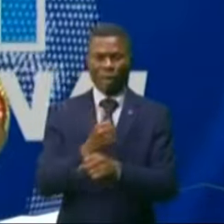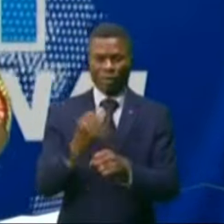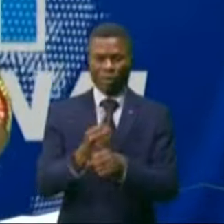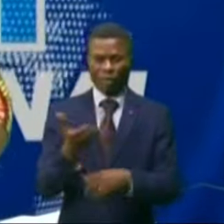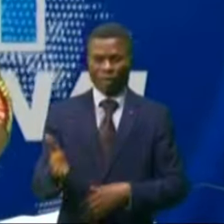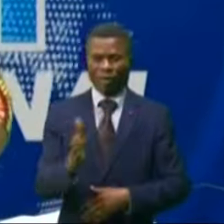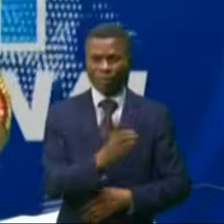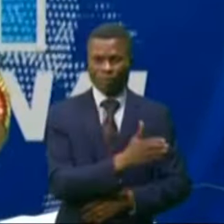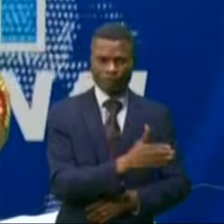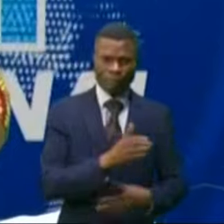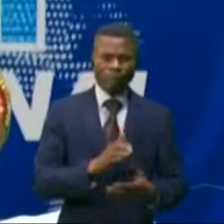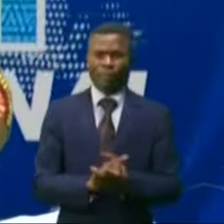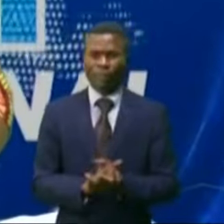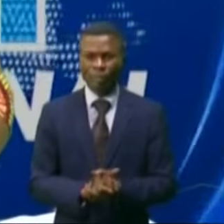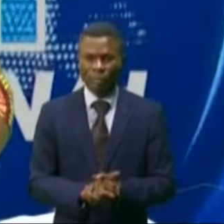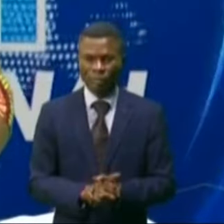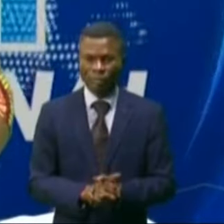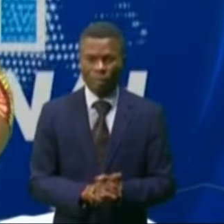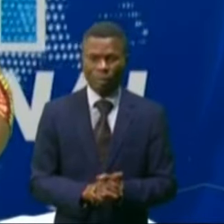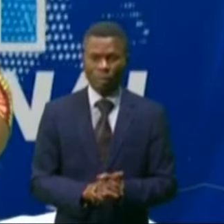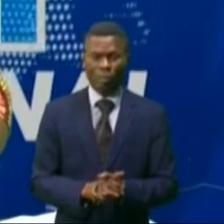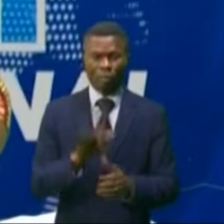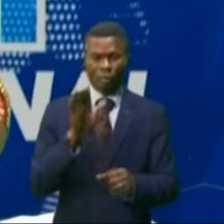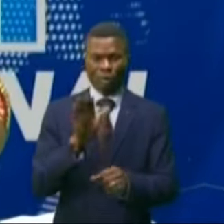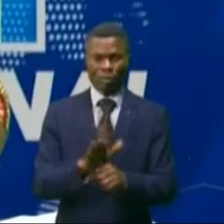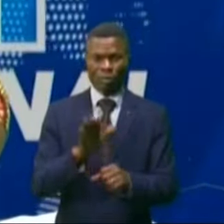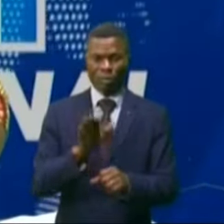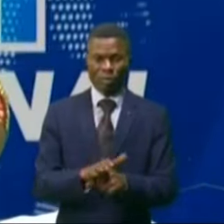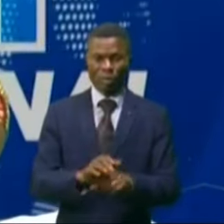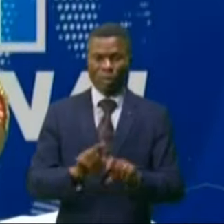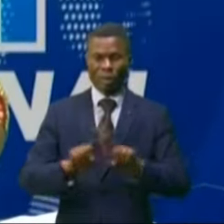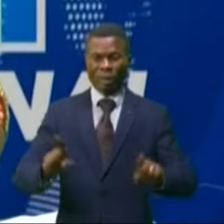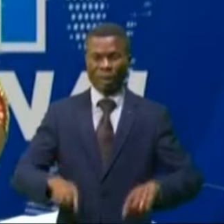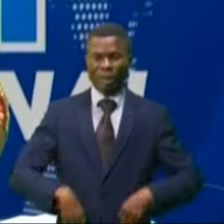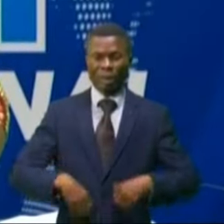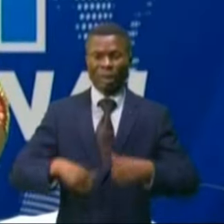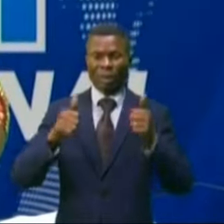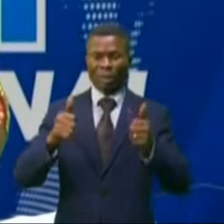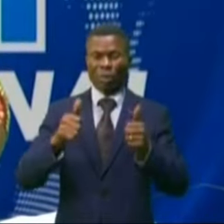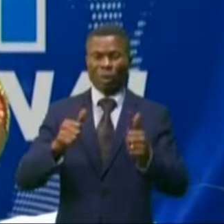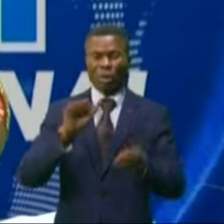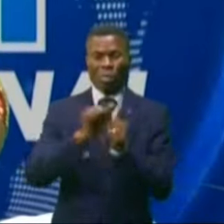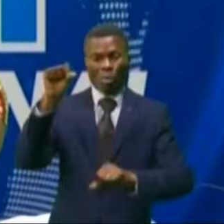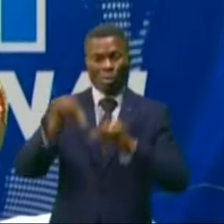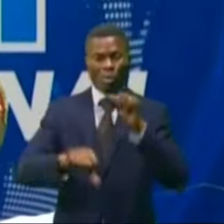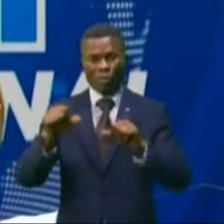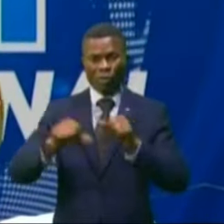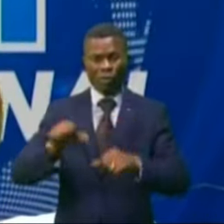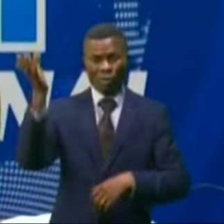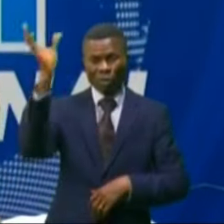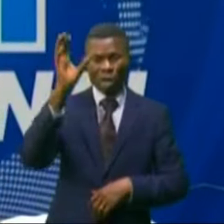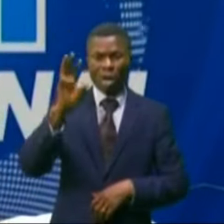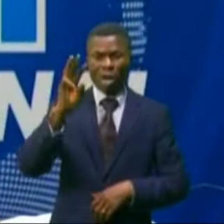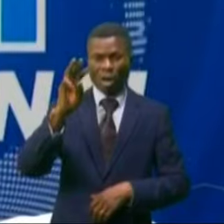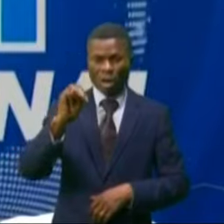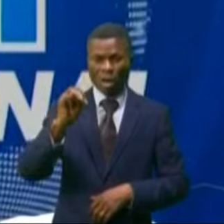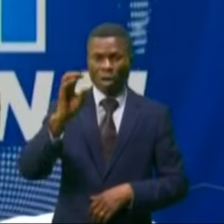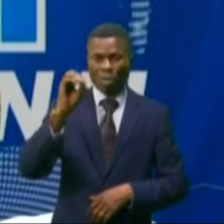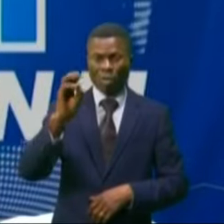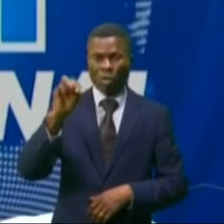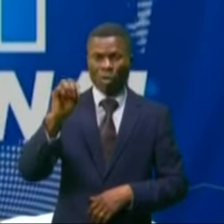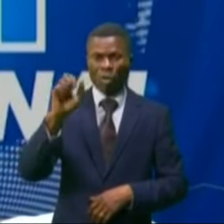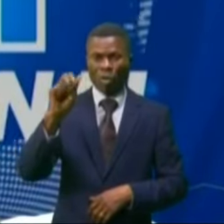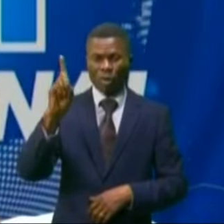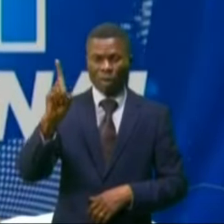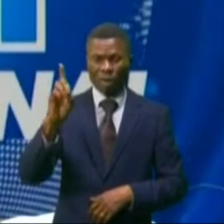Travail. Les différences de vue à Moanda, au Congo central, entre les communautés locales et